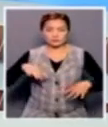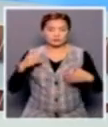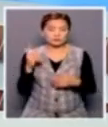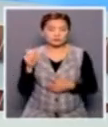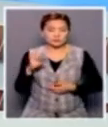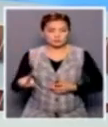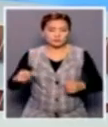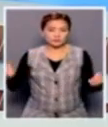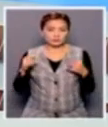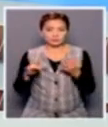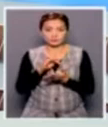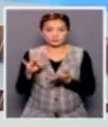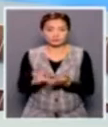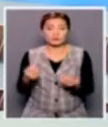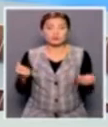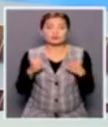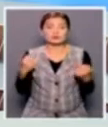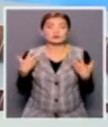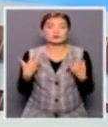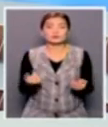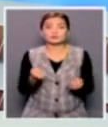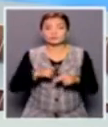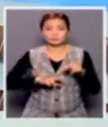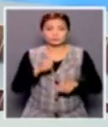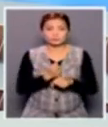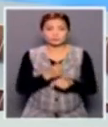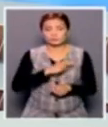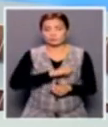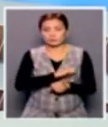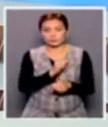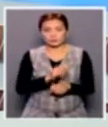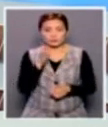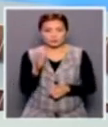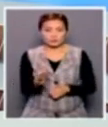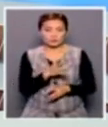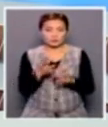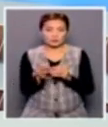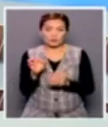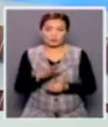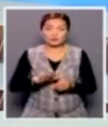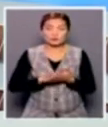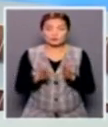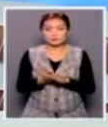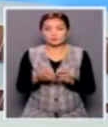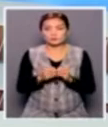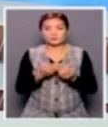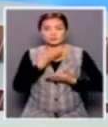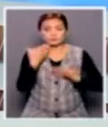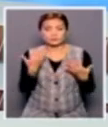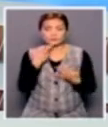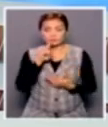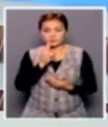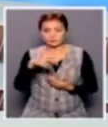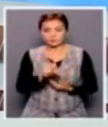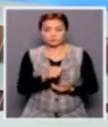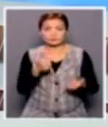залдары, фитнес-орталықтар мен спорттық сауықтыру кешендерінің қызметі тоқтатылды. Себеп облыстағы ахуал тұрақсыз. Соңғы екі